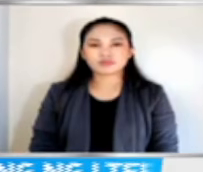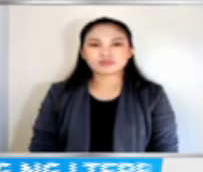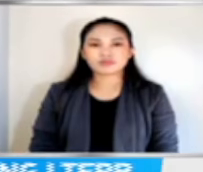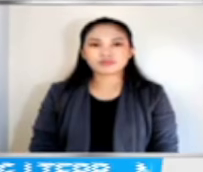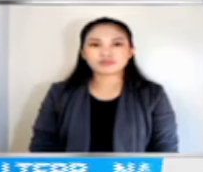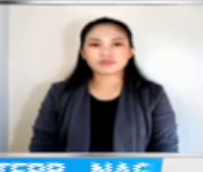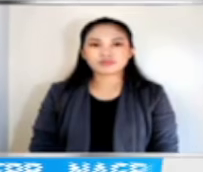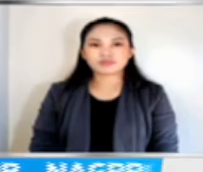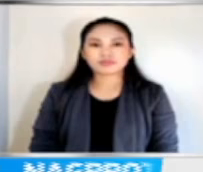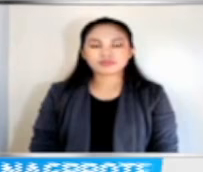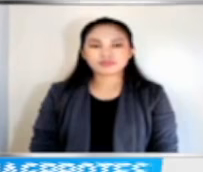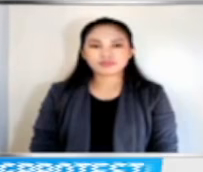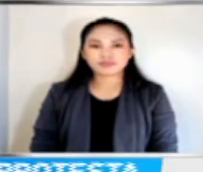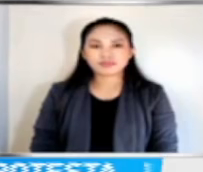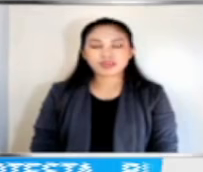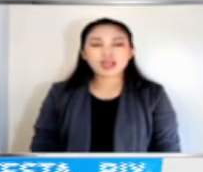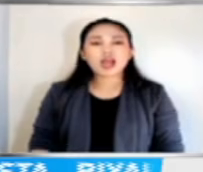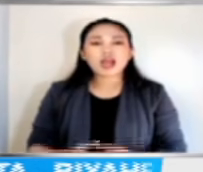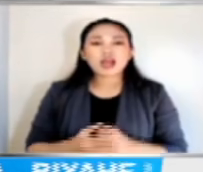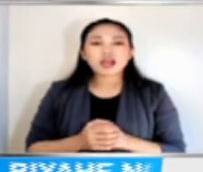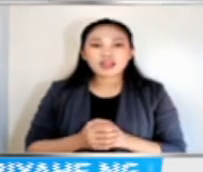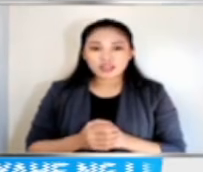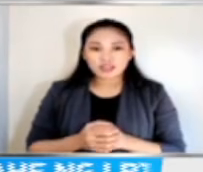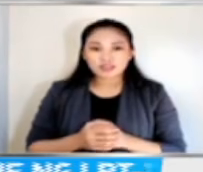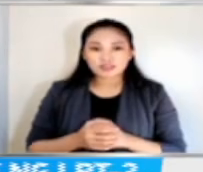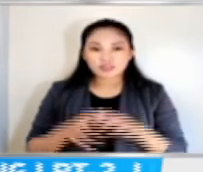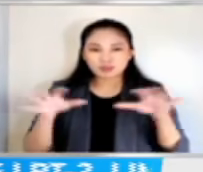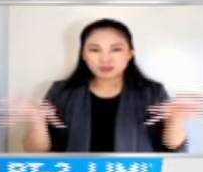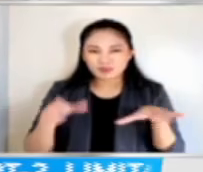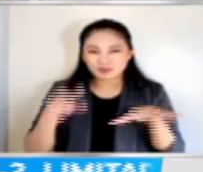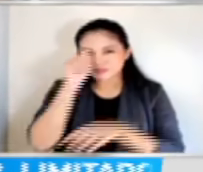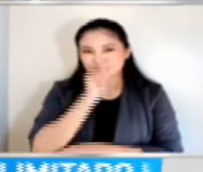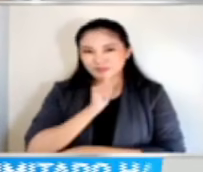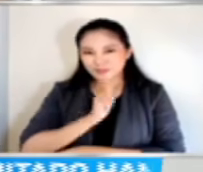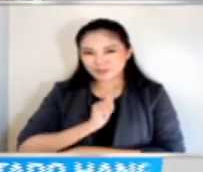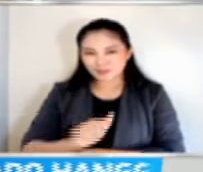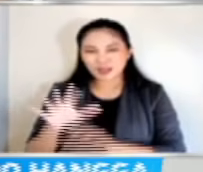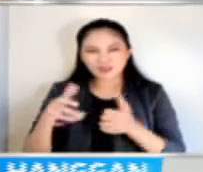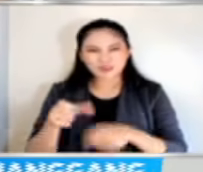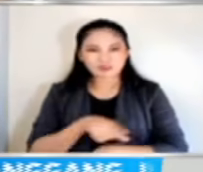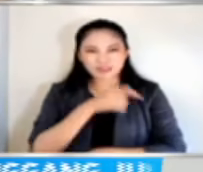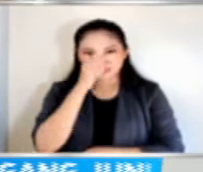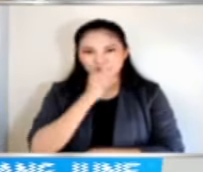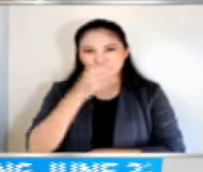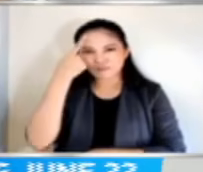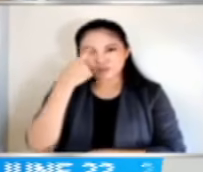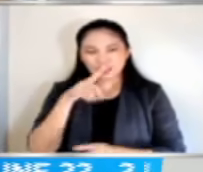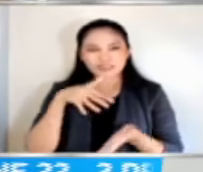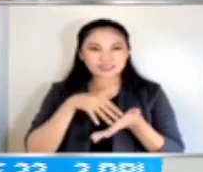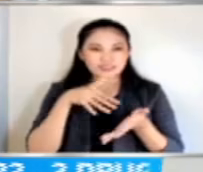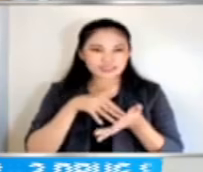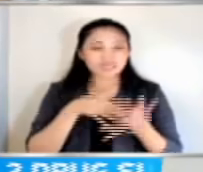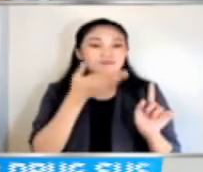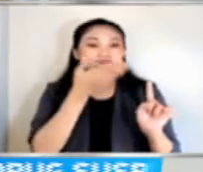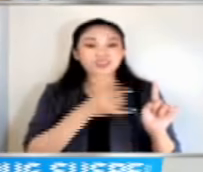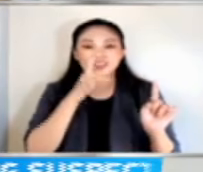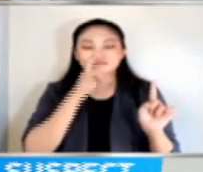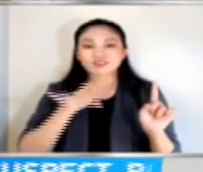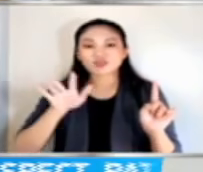Hanggang saan ang kaya mong gawin para matustusan ang iyong pag-aaral? Ang 25 years old na si Jemima Joy